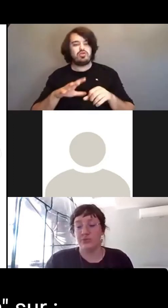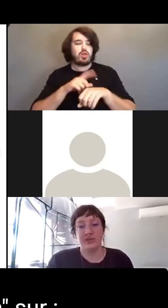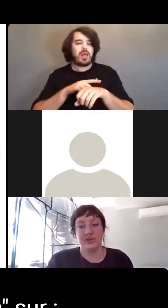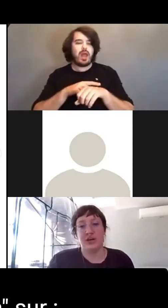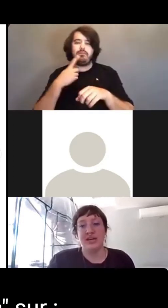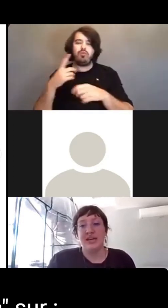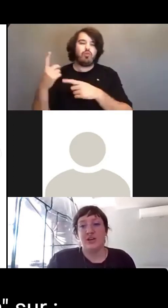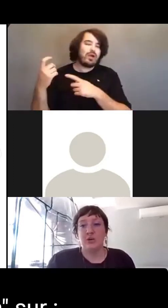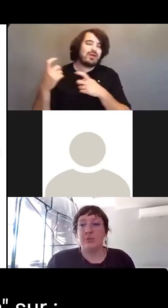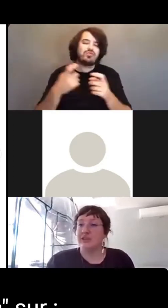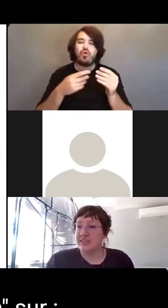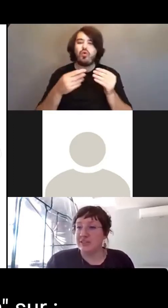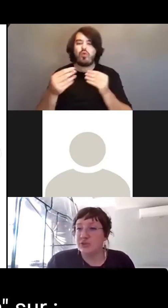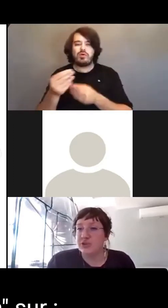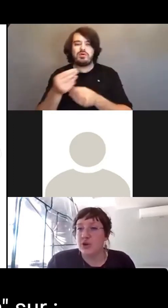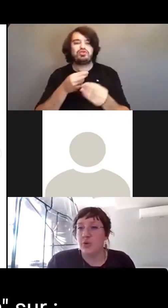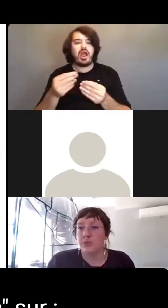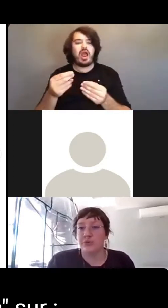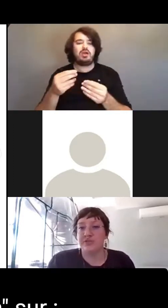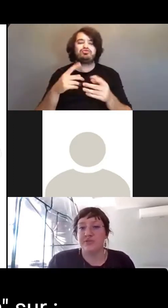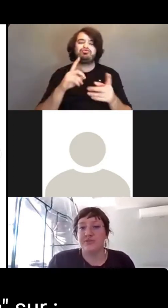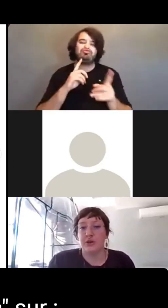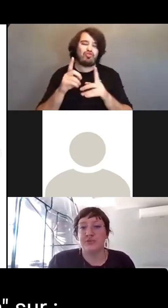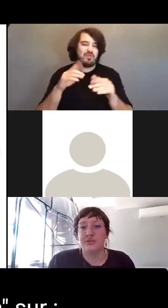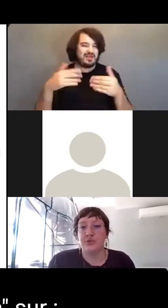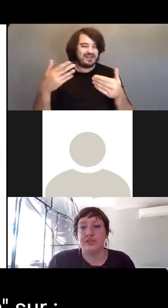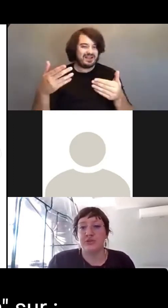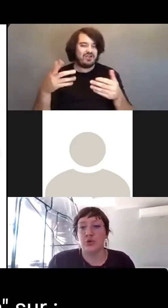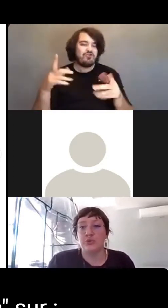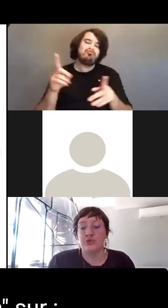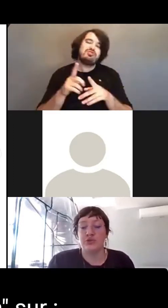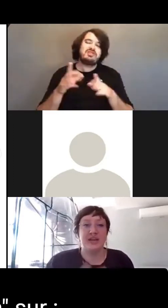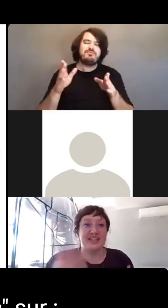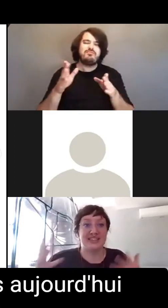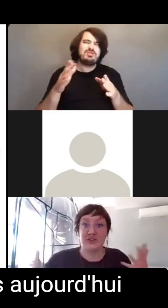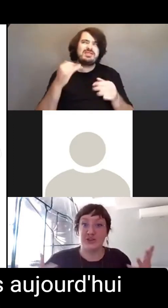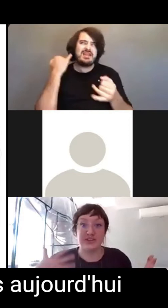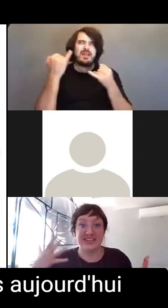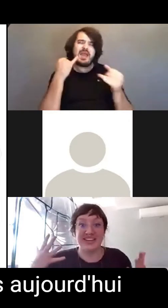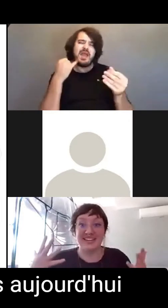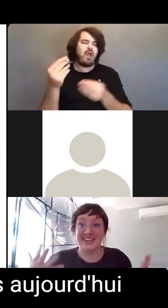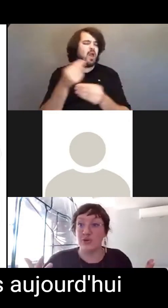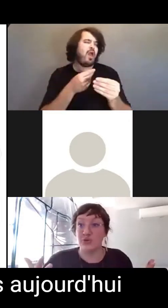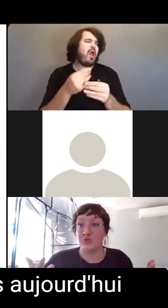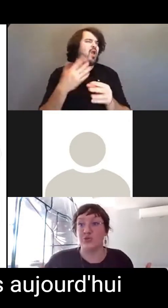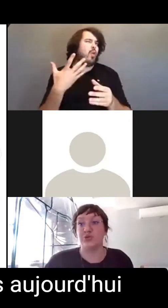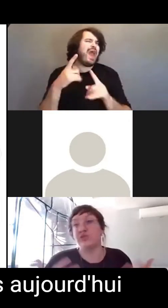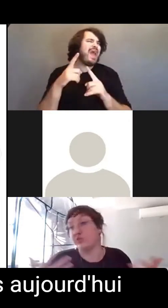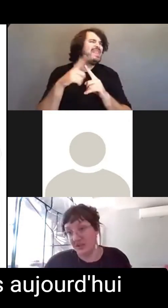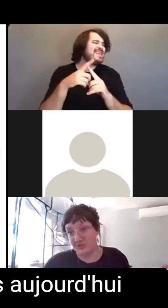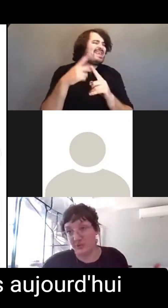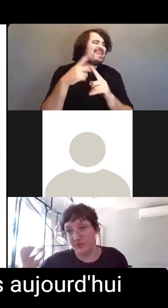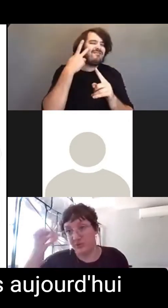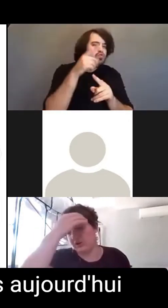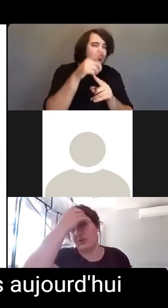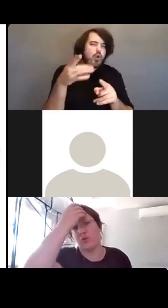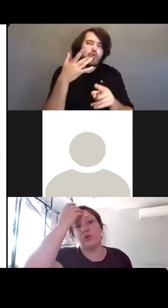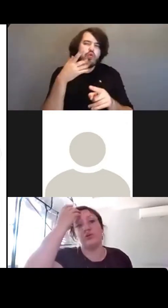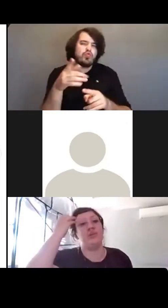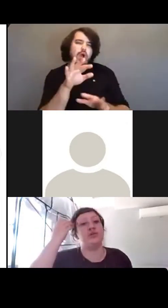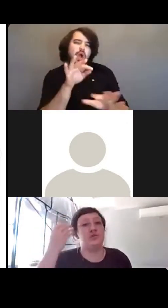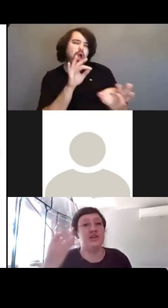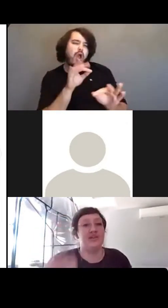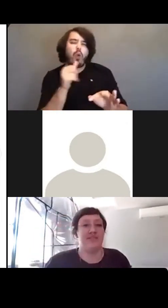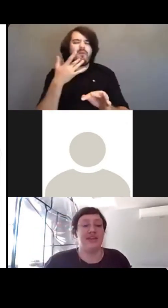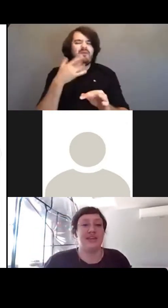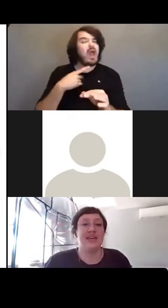questions, puis le moment de discussion, puis aussi faire un petit brainstorm là, sur est-ce qu'il y a des techniques qu'on a vues aujourd'hui que vous avez le goût de voir. Donc, je